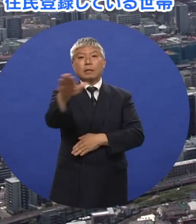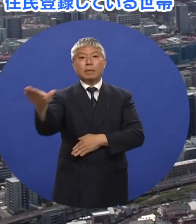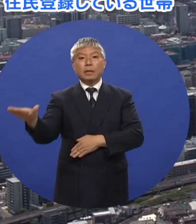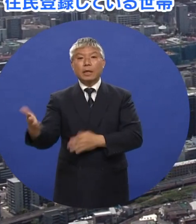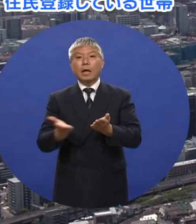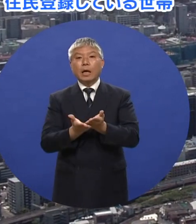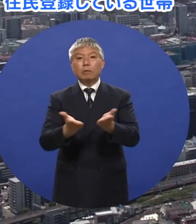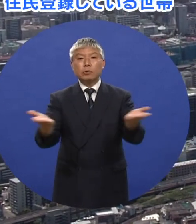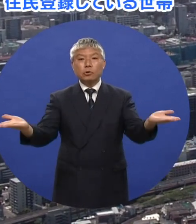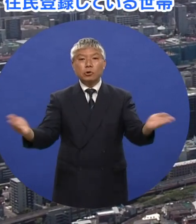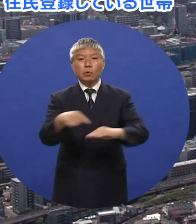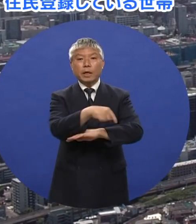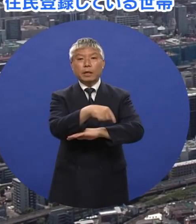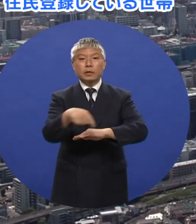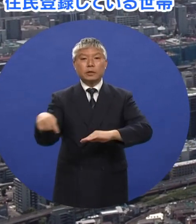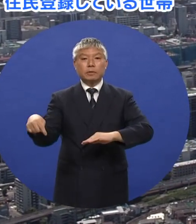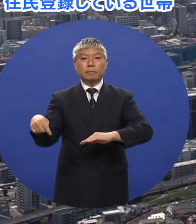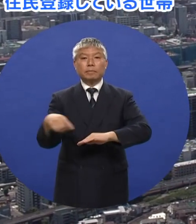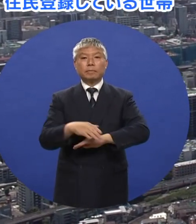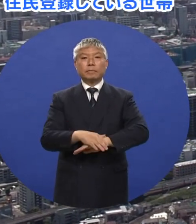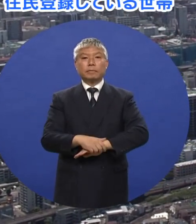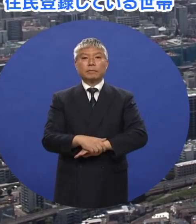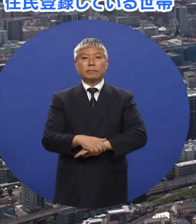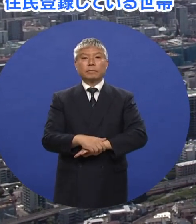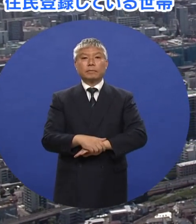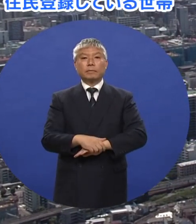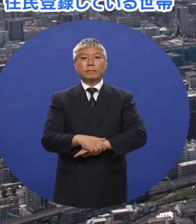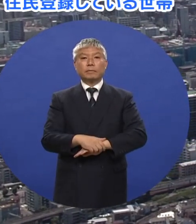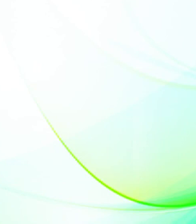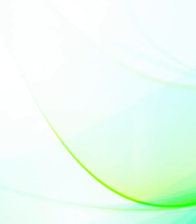世帯に配布します。